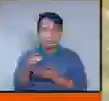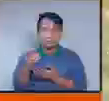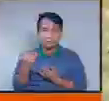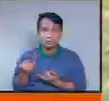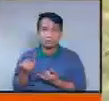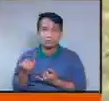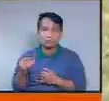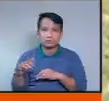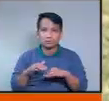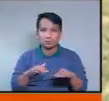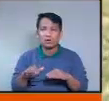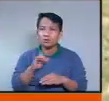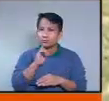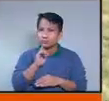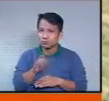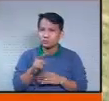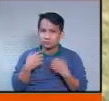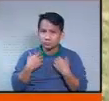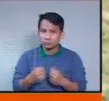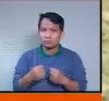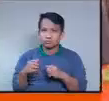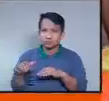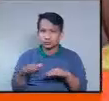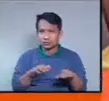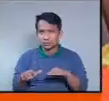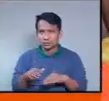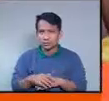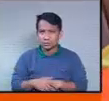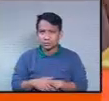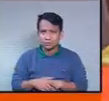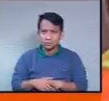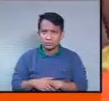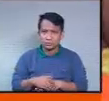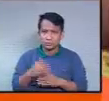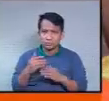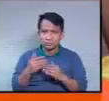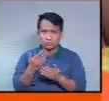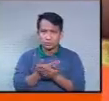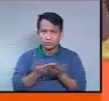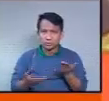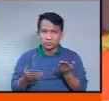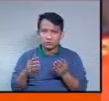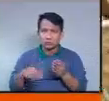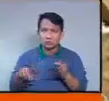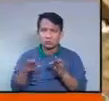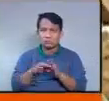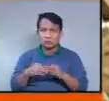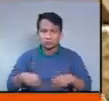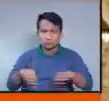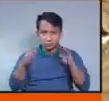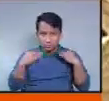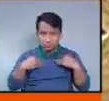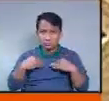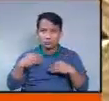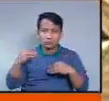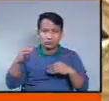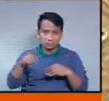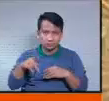naapektuhan ng Lindol, yung talagang mga matitibay na tents. And syempre, yung mga gamit nila pang mga kumot, mga